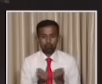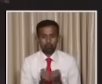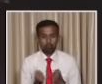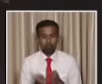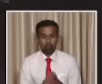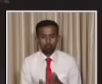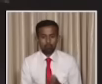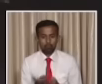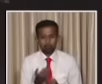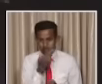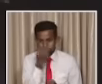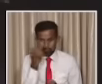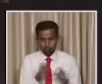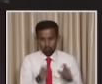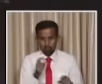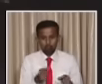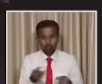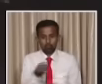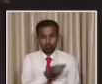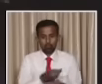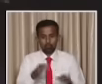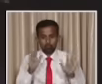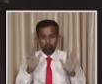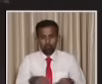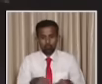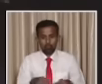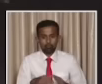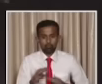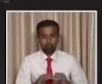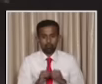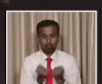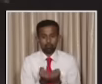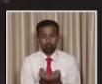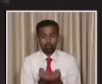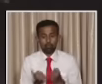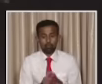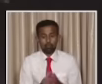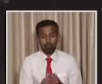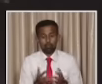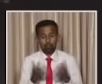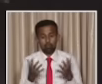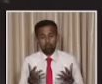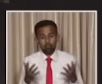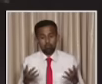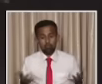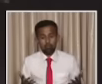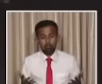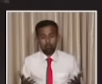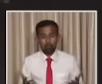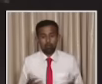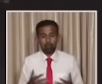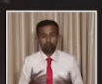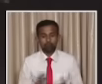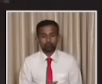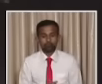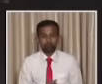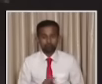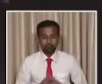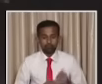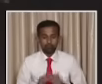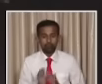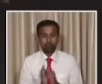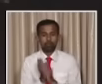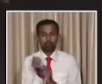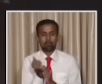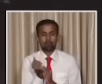ගියාම දමිළ ජනතාව ටිකක් එකතු කරගෙන වතු සමාගම් එකතු කරන වෘත්තීය සමිති හැදෙන ඕල් සේල් හැදෙනවා. වෘත්තීය සමිති හැදුනට හැබැයි වෘත්තීය